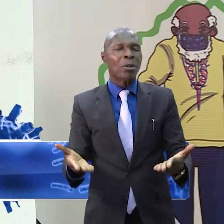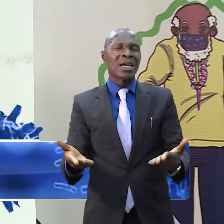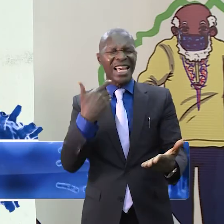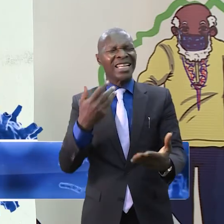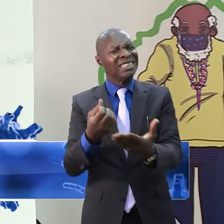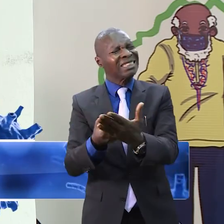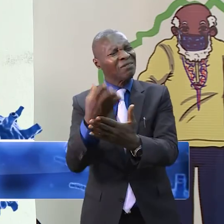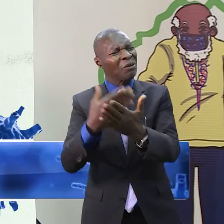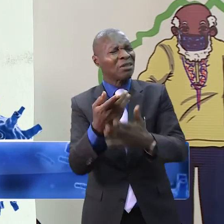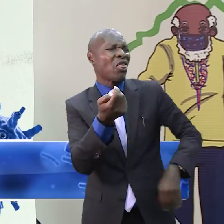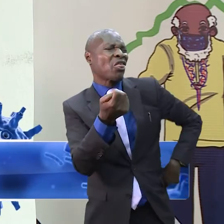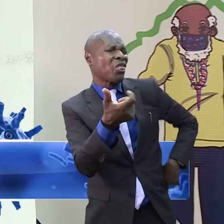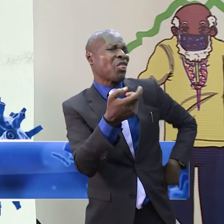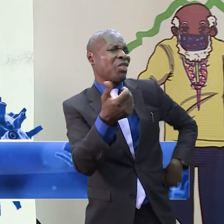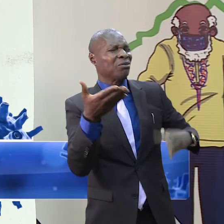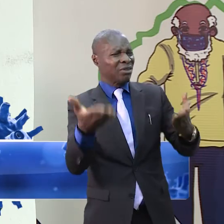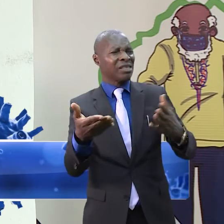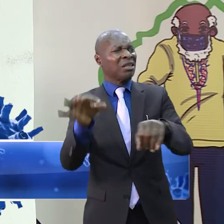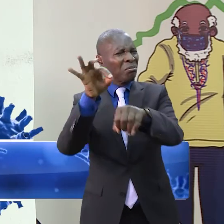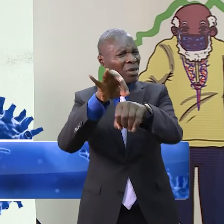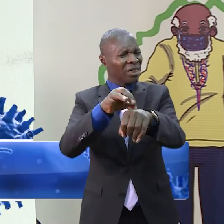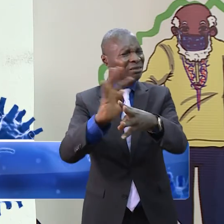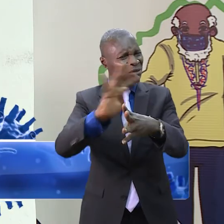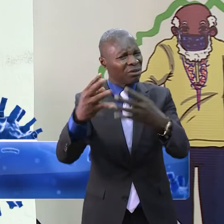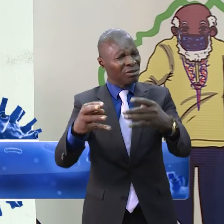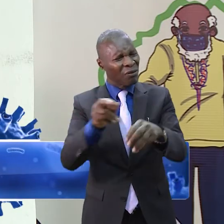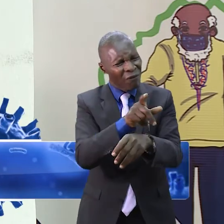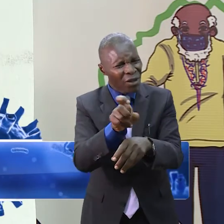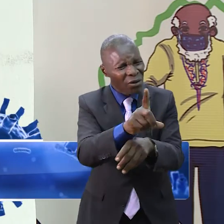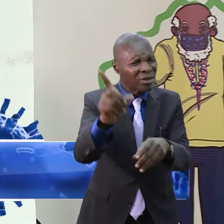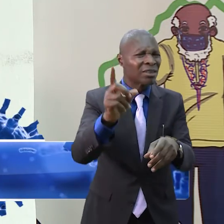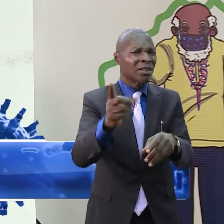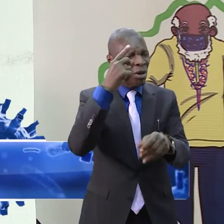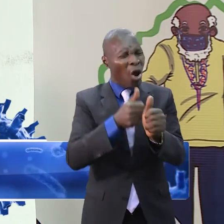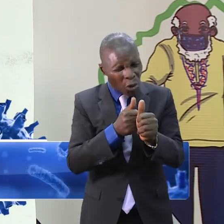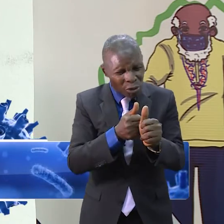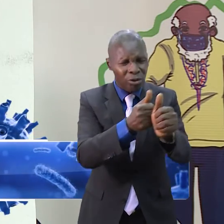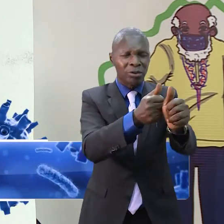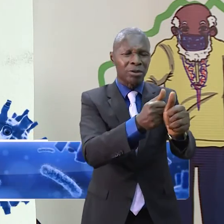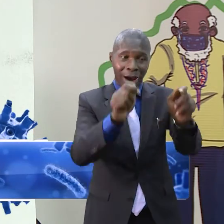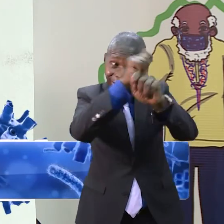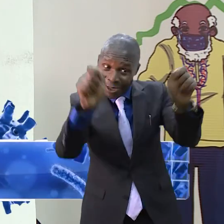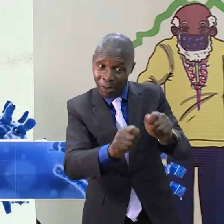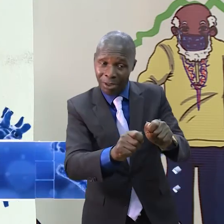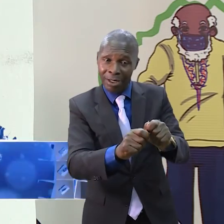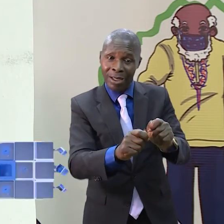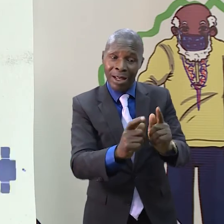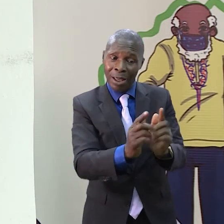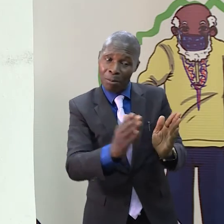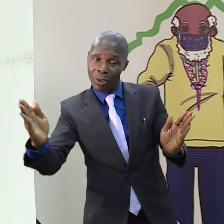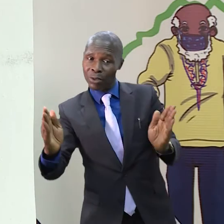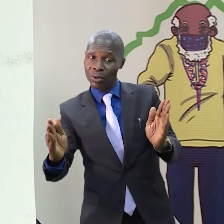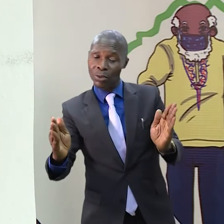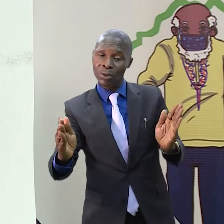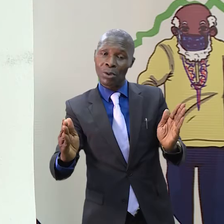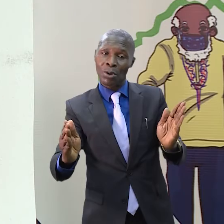limitées sur cette maladie-là, sur le Covid-19, sur le virus. Donc, on continue à respecter les mesures barrières, l'hygiène